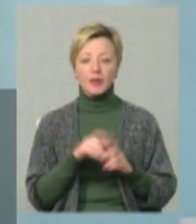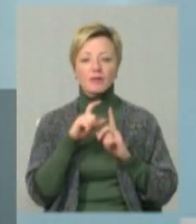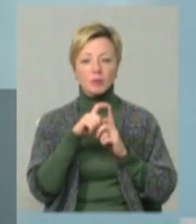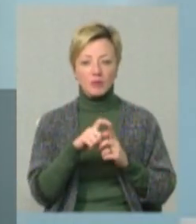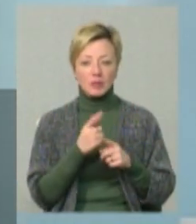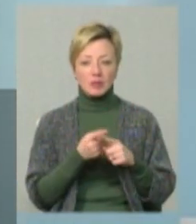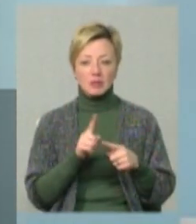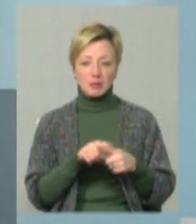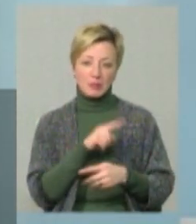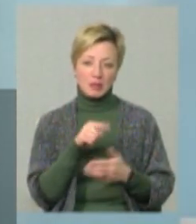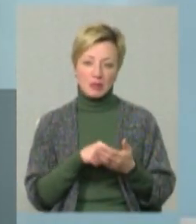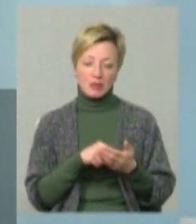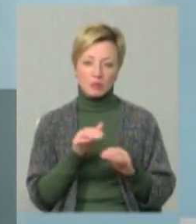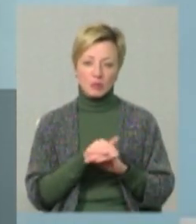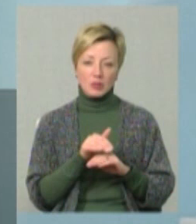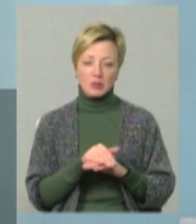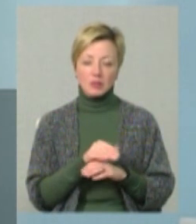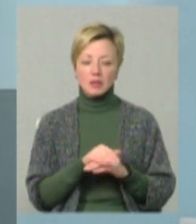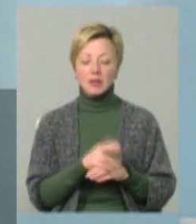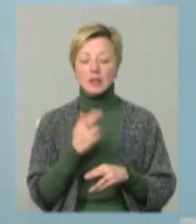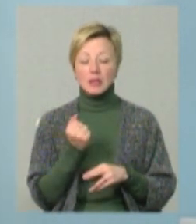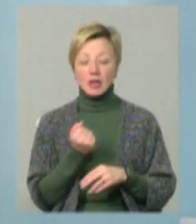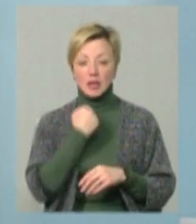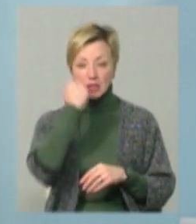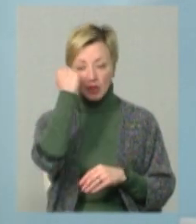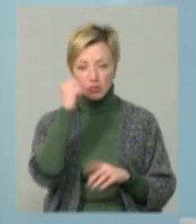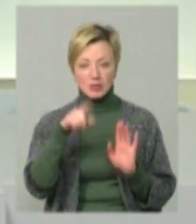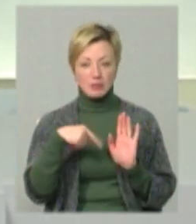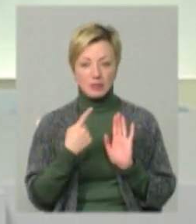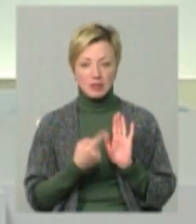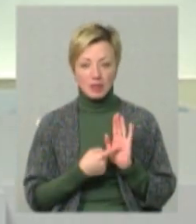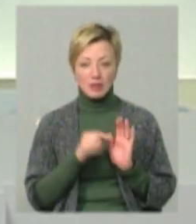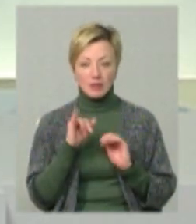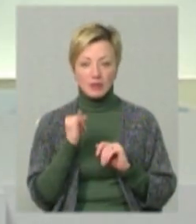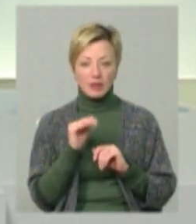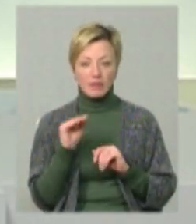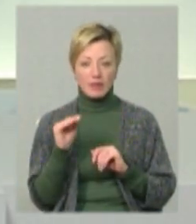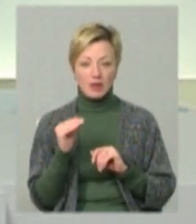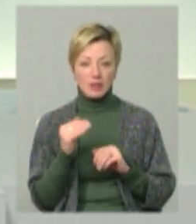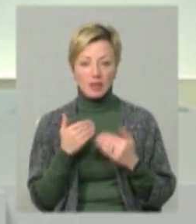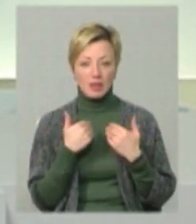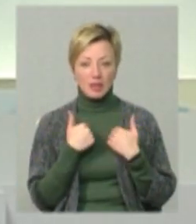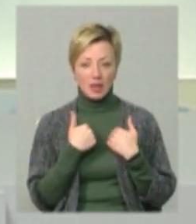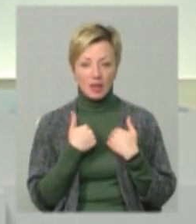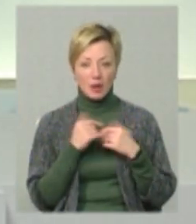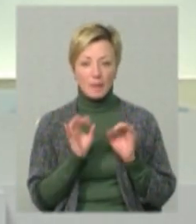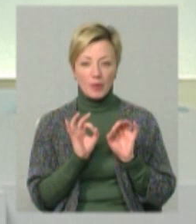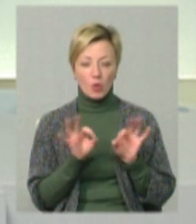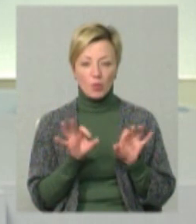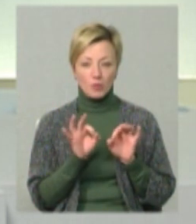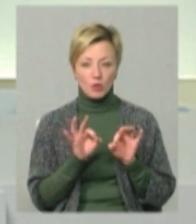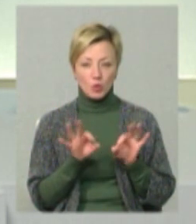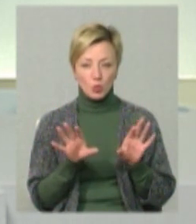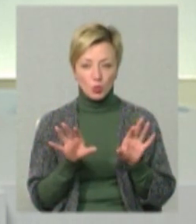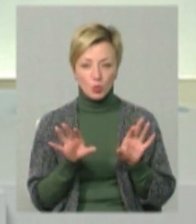Дякуємо. Відповідьте, будь ласка, на це питання. Дякуємо. Да, дякую вам за запитання, Іване Феліксовичу. Я